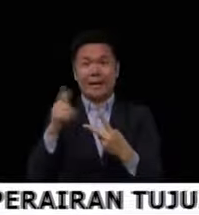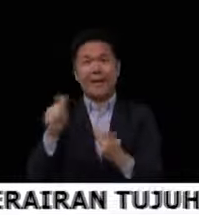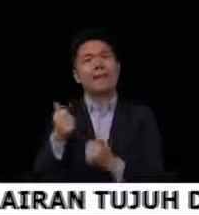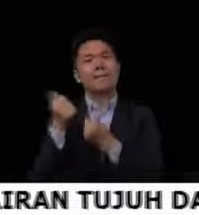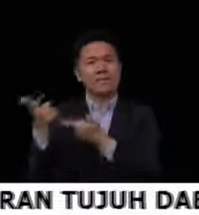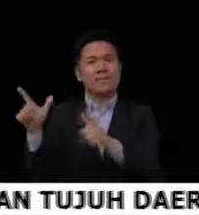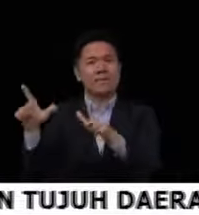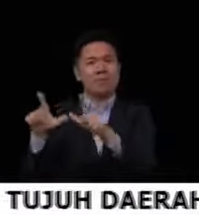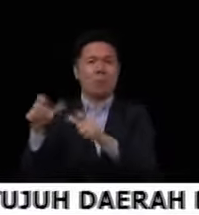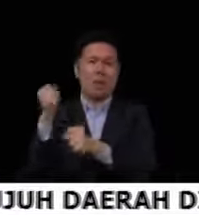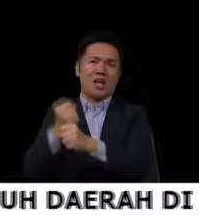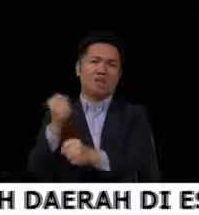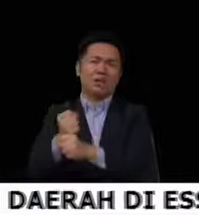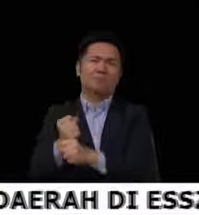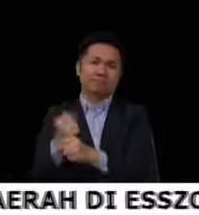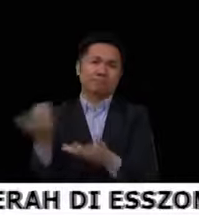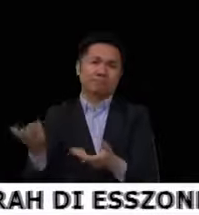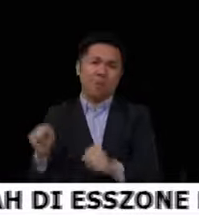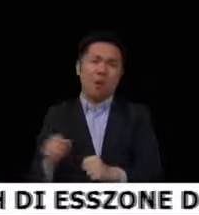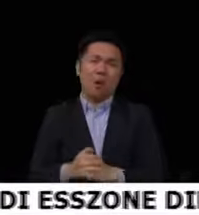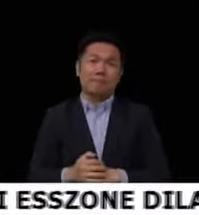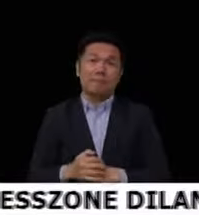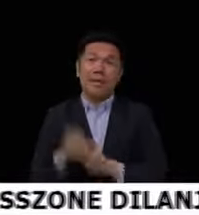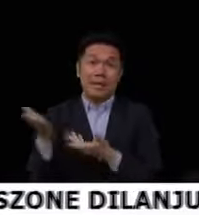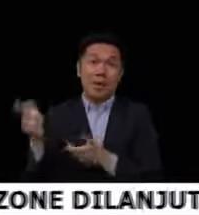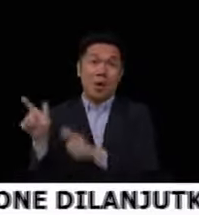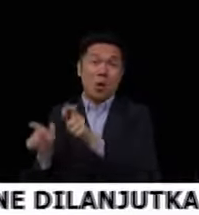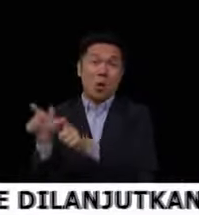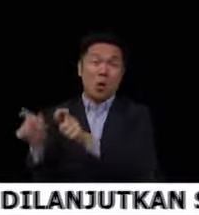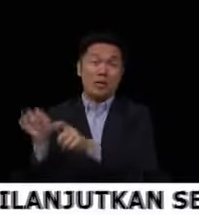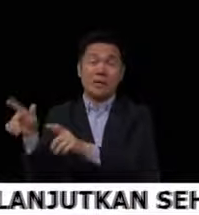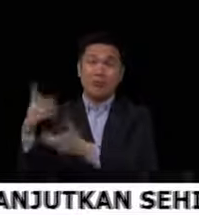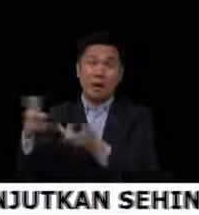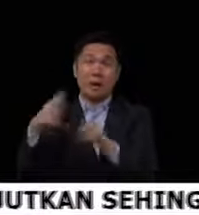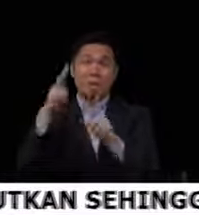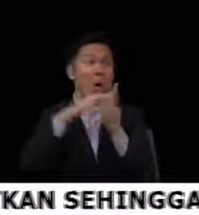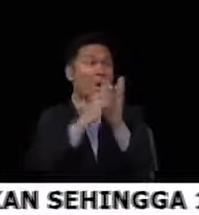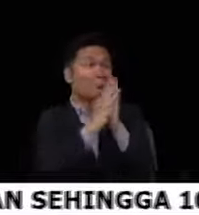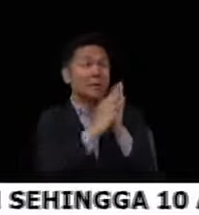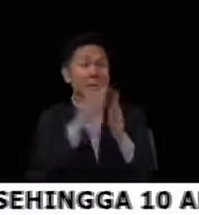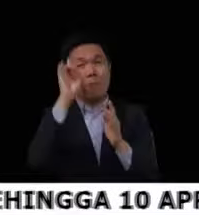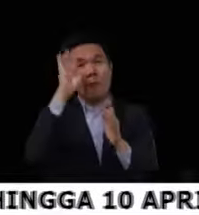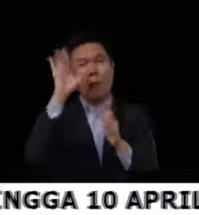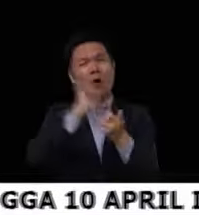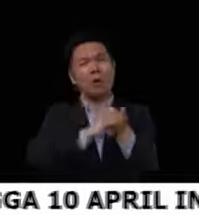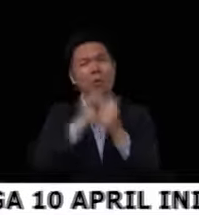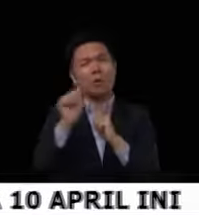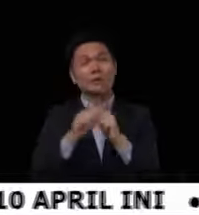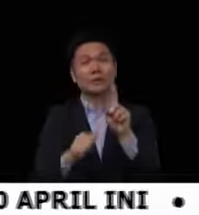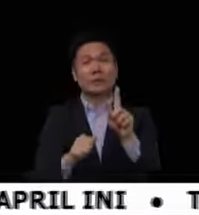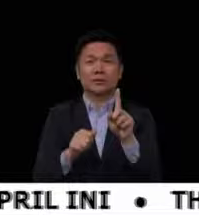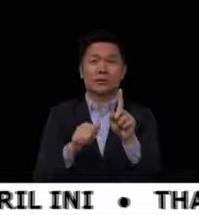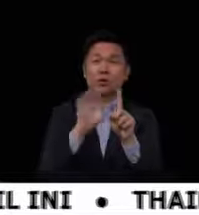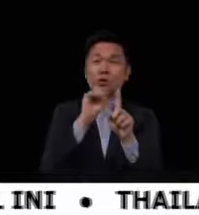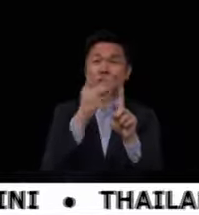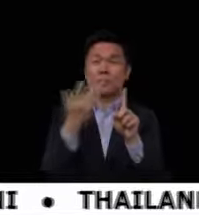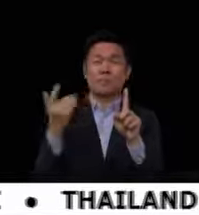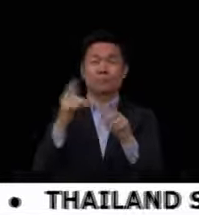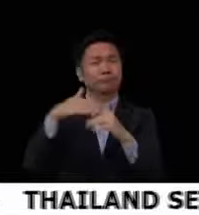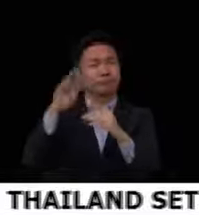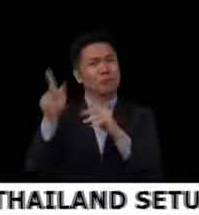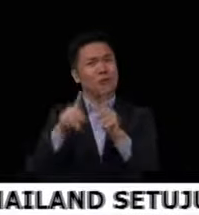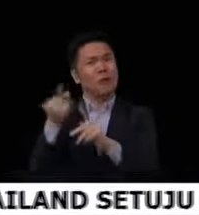diberi pamit kerja kita anggarkan dimaklumkan bahwa yang telah memohon dan Insyaallah akan diluaskan lebih kuat saat lebih ibu